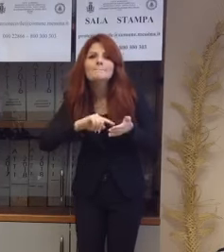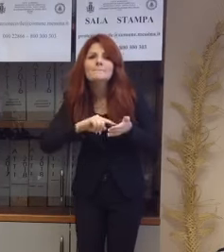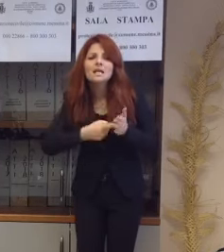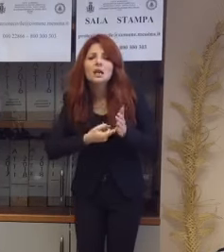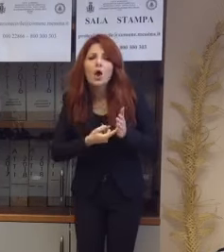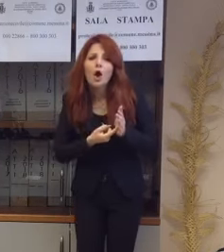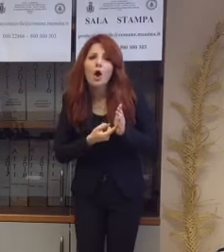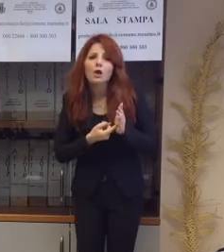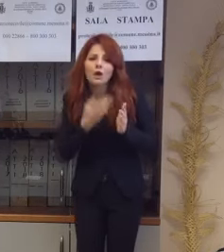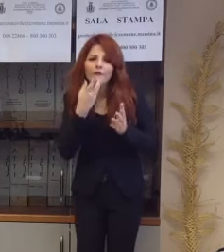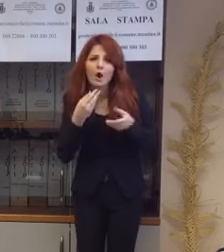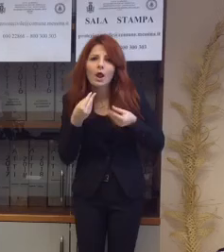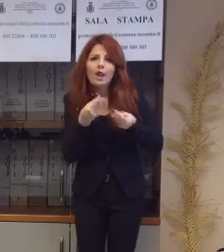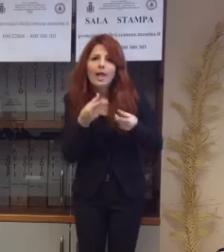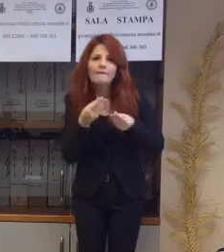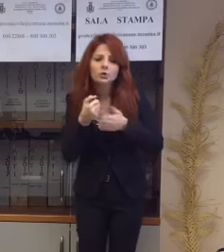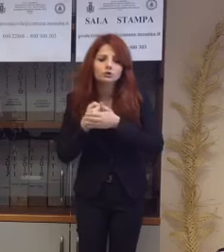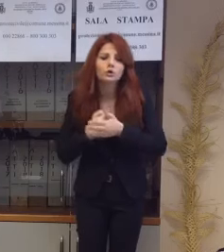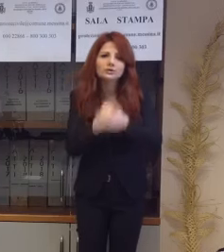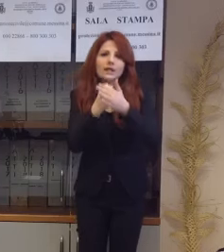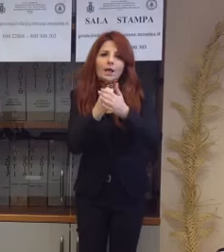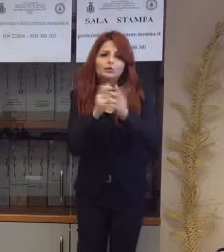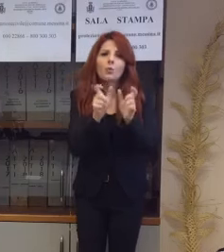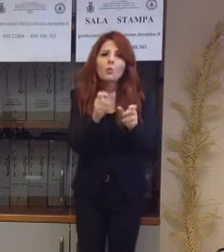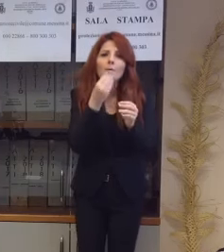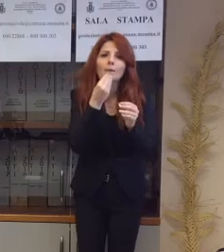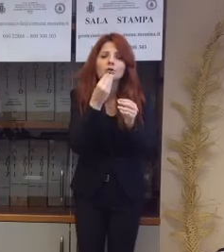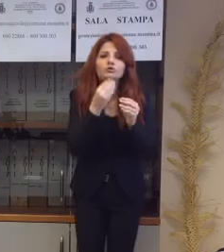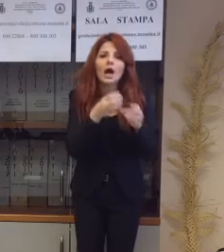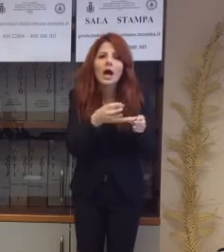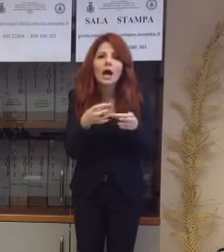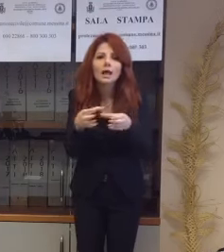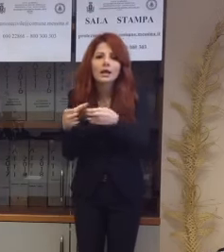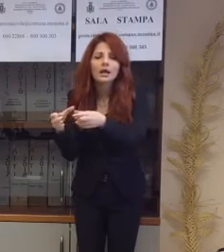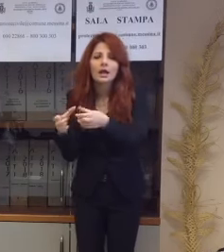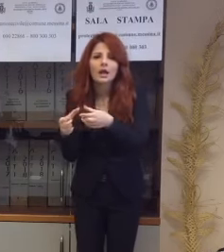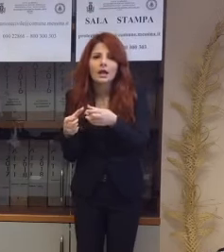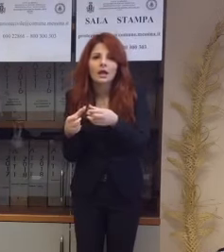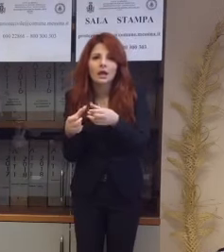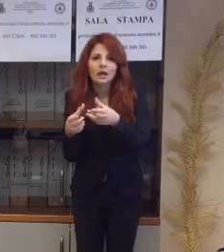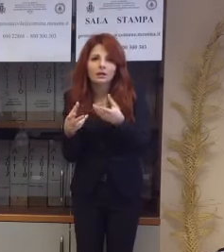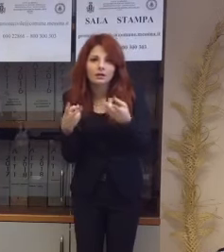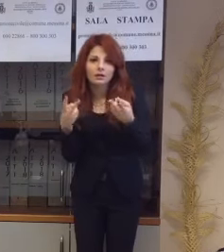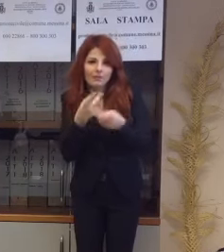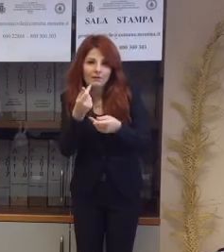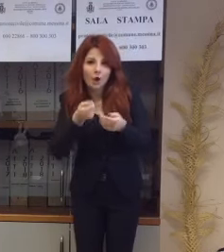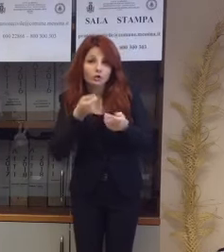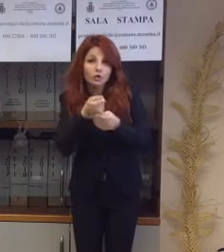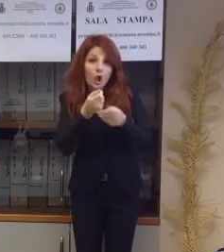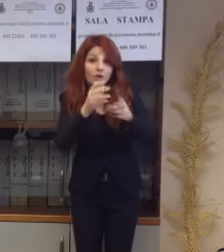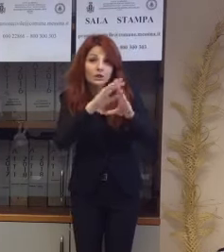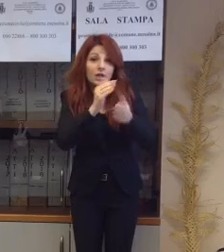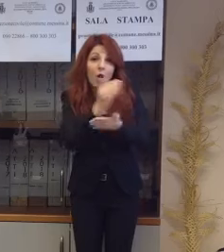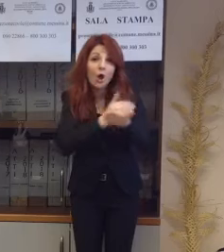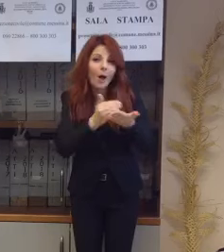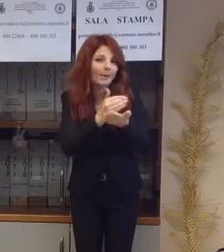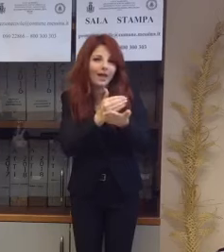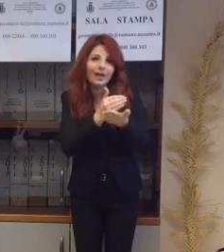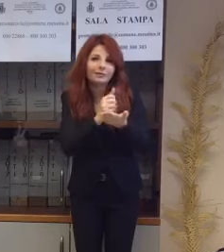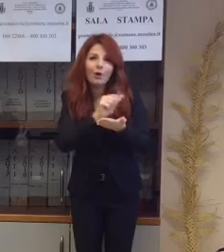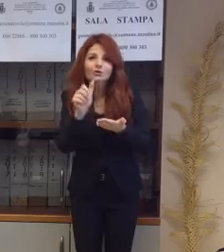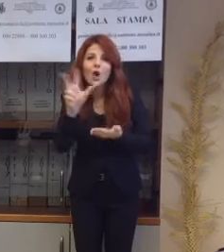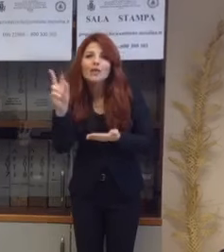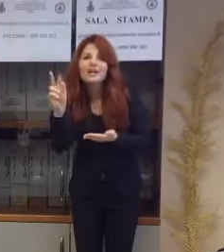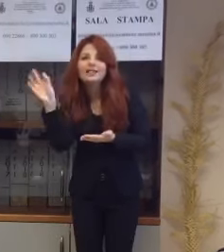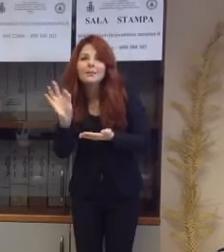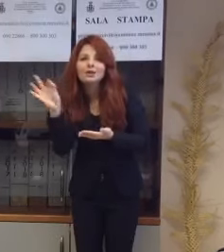100 milioni per il sostegno alimentare, ma l'hai detto ai siciliani che ha mandato solo il 30%? e che hai messo in